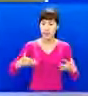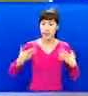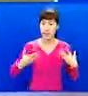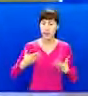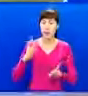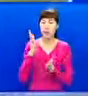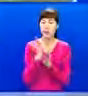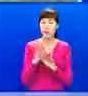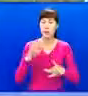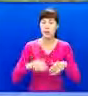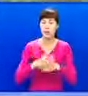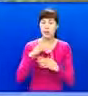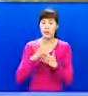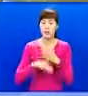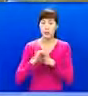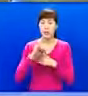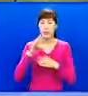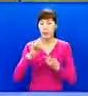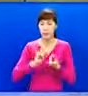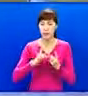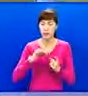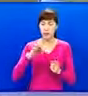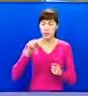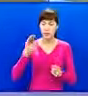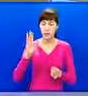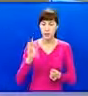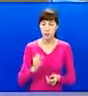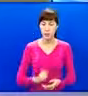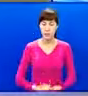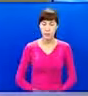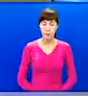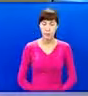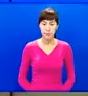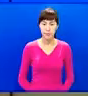Амансыздар ма, тікелей эфирде жаңалықтар студияда Айжан Ашырхан сурдо дармада Рахал Жақпова.